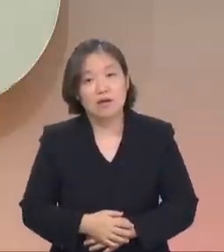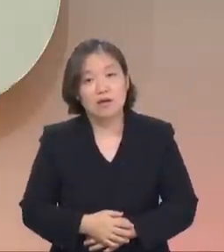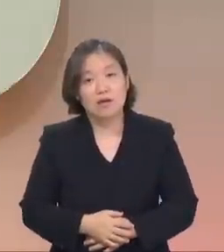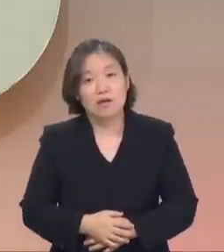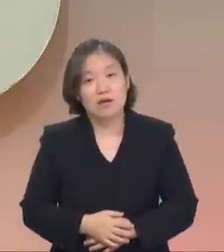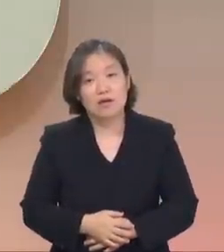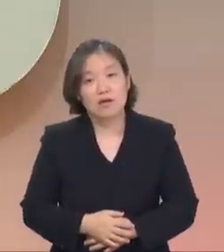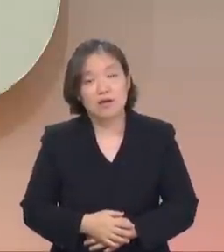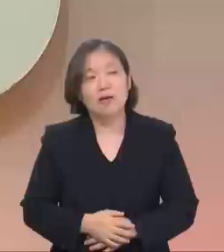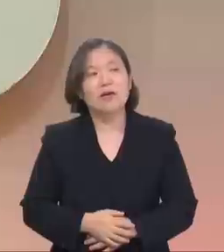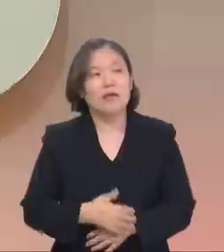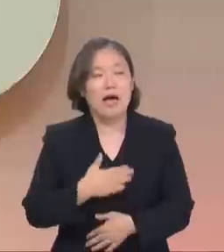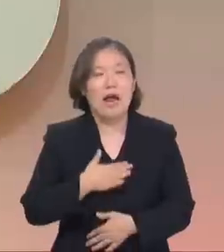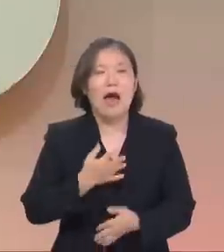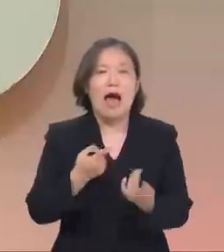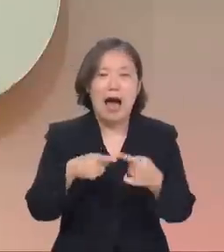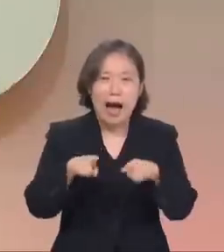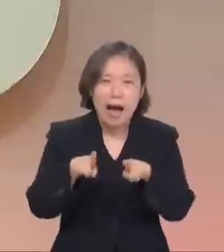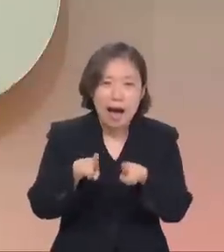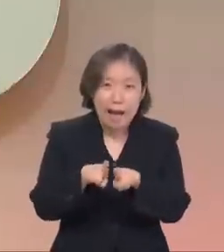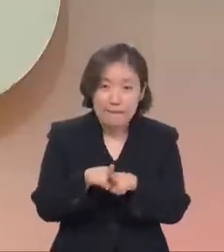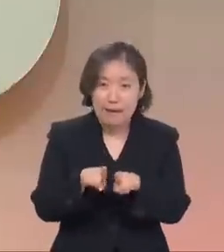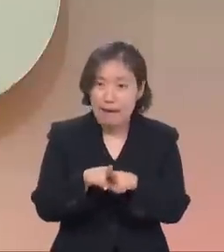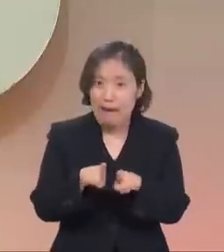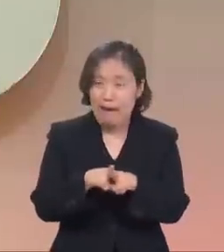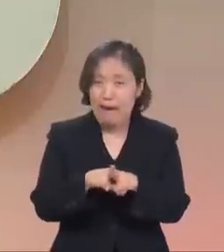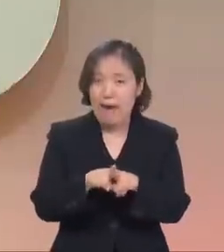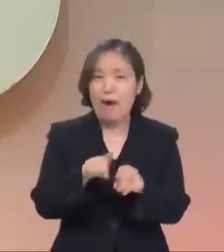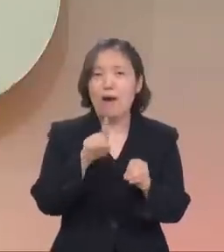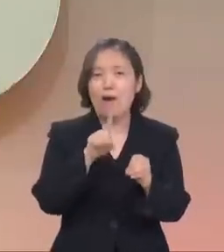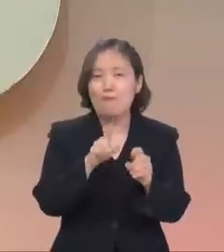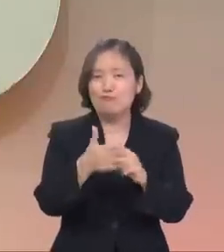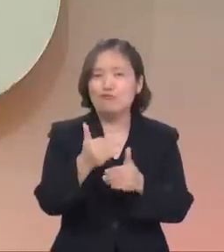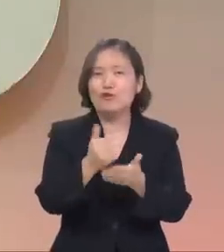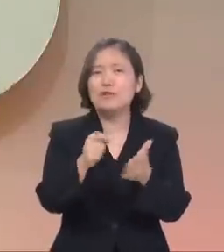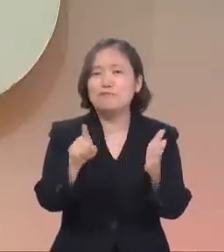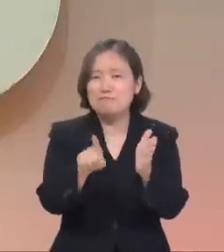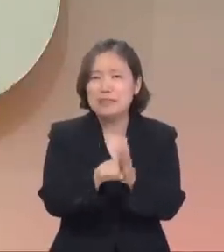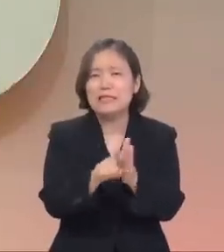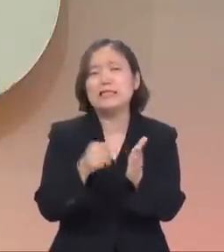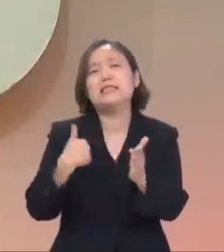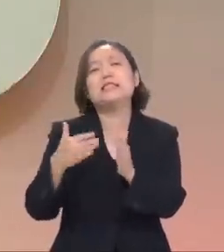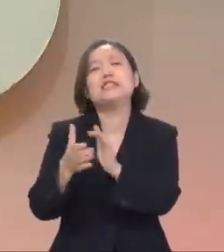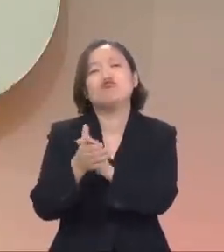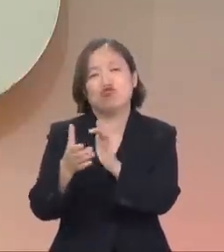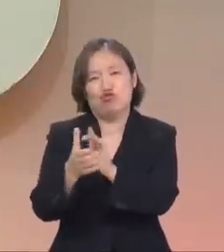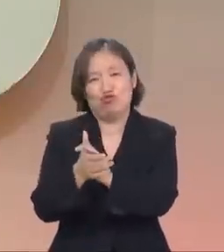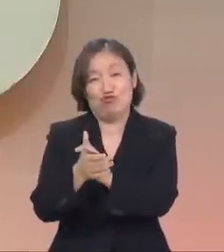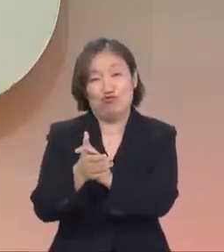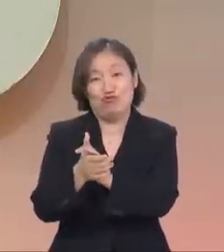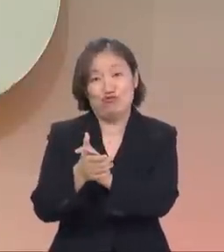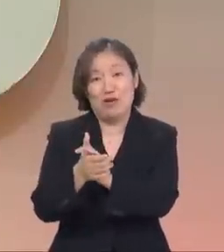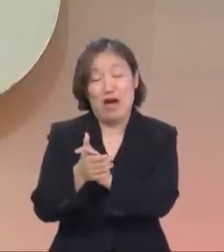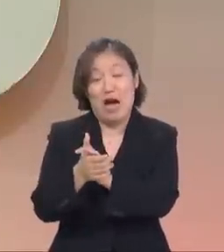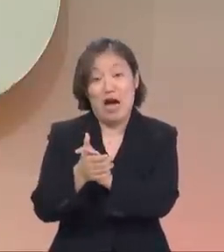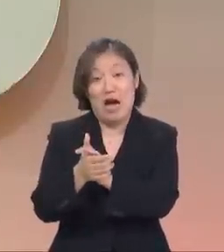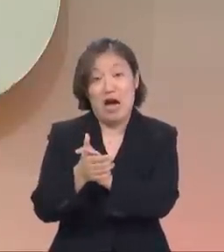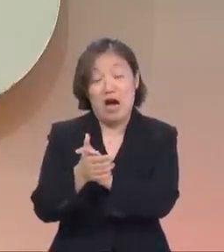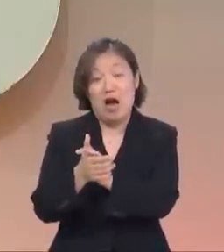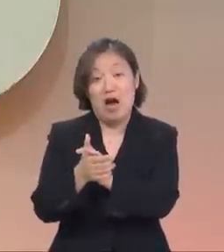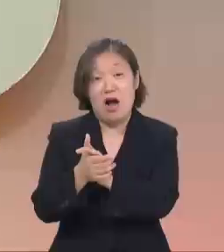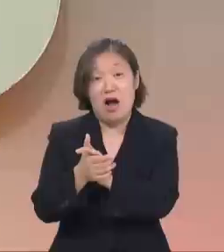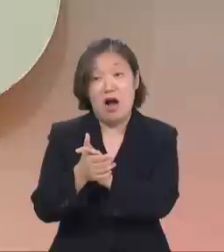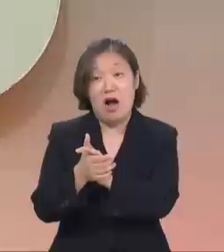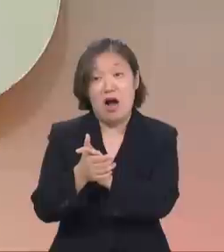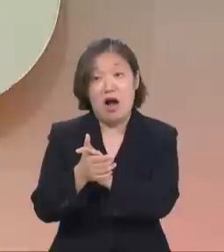함께 신앙생활을 했던 오랜 도반이었던 그런 불자님이 소식을 들었는지